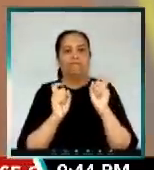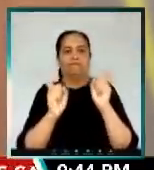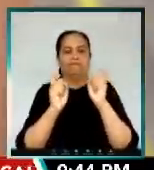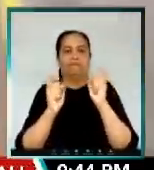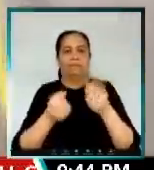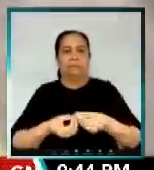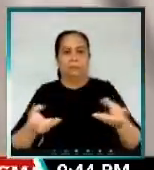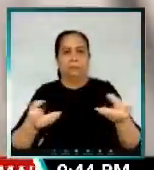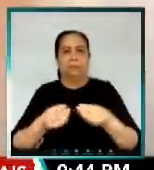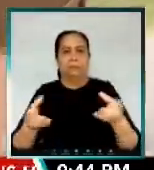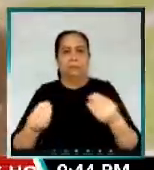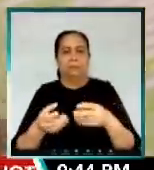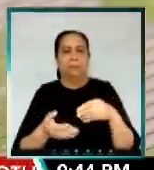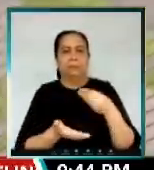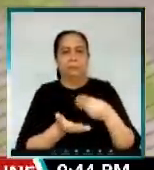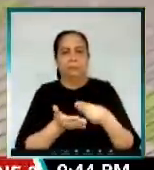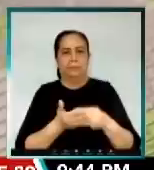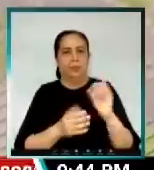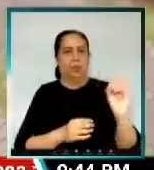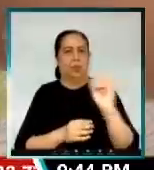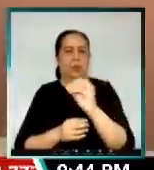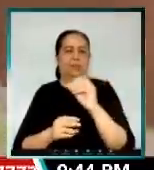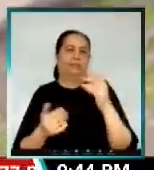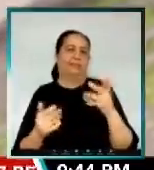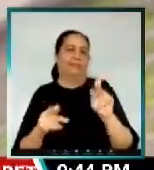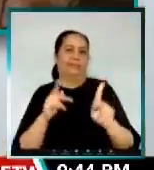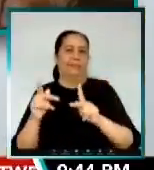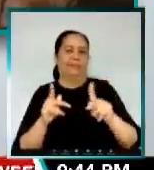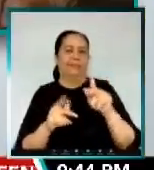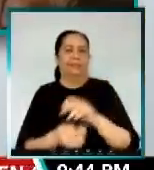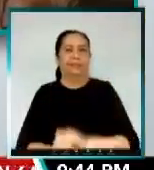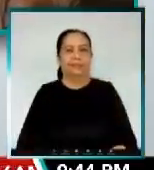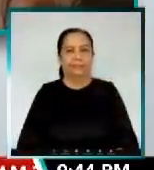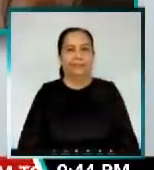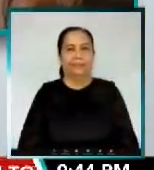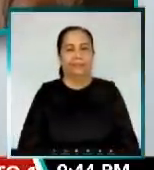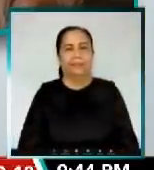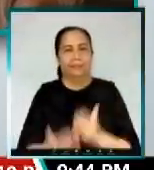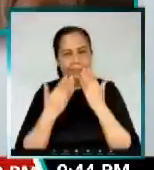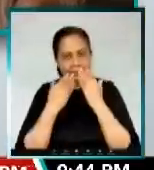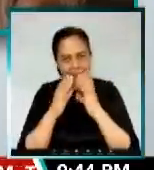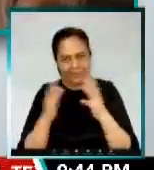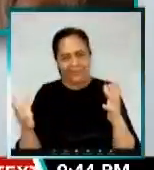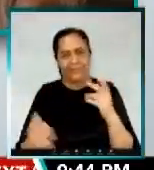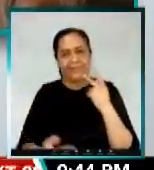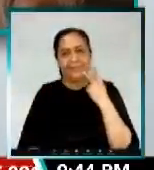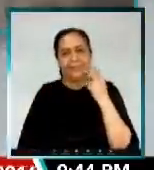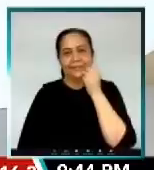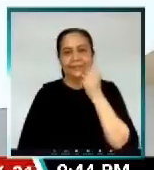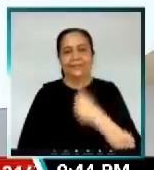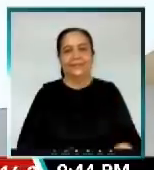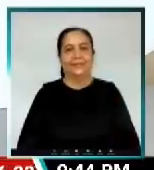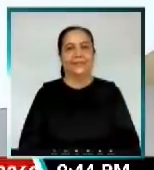ng ayuda sa kanilang mga constituents. Maki? Maraming salamat, Katrina Son.